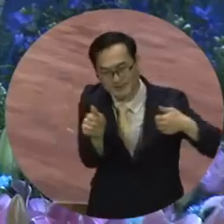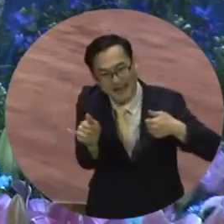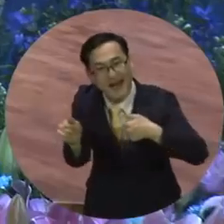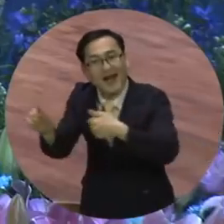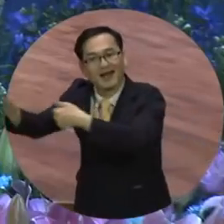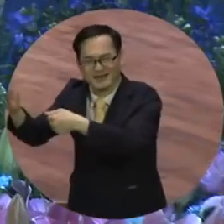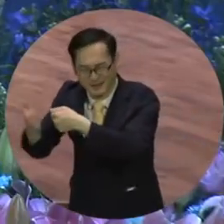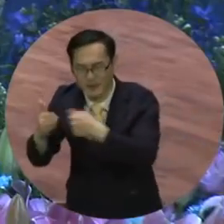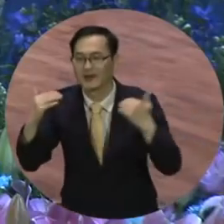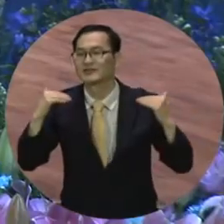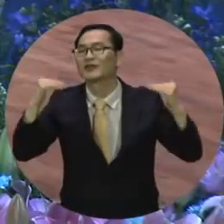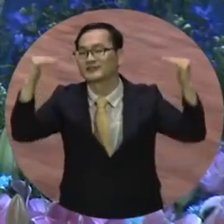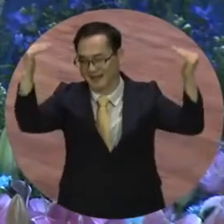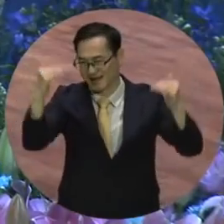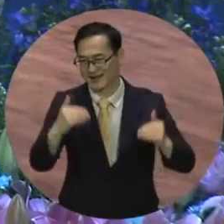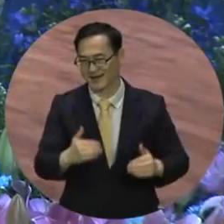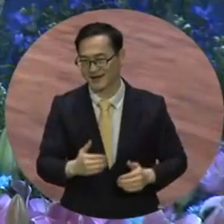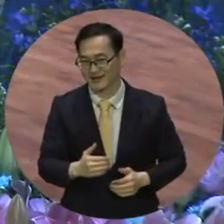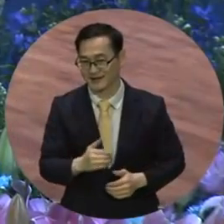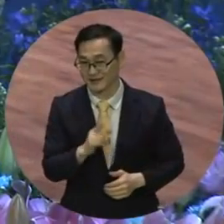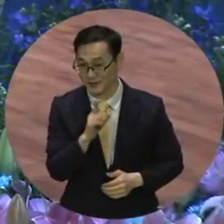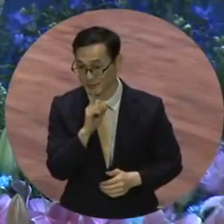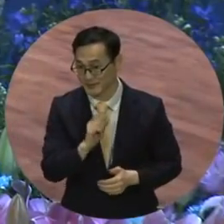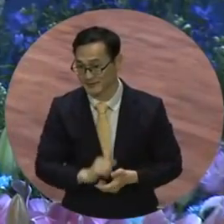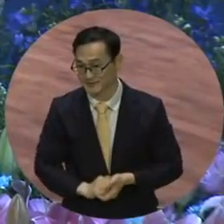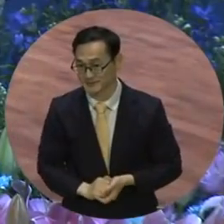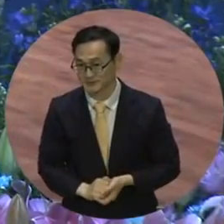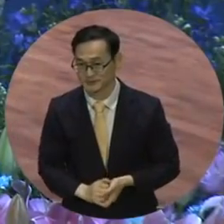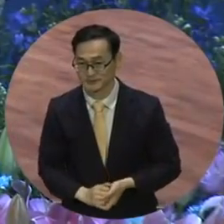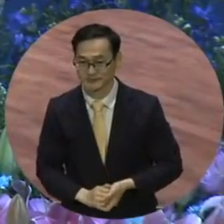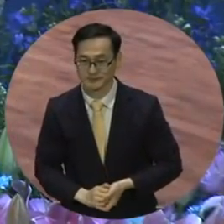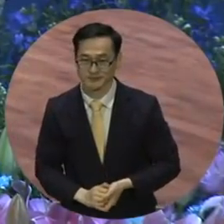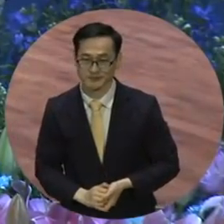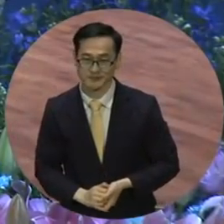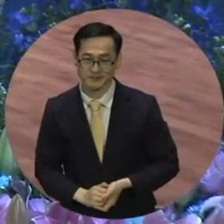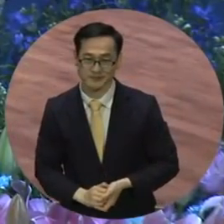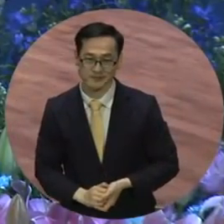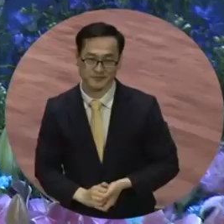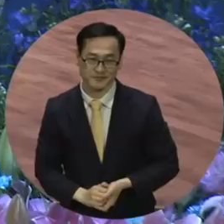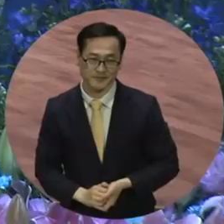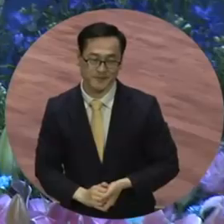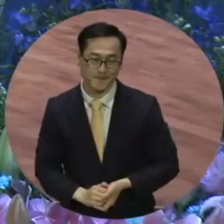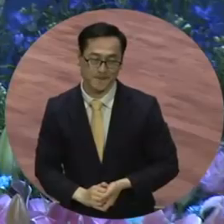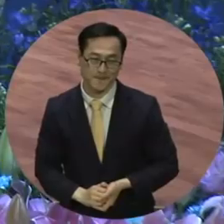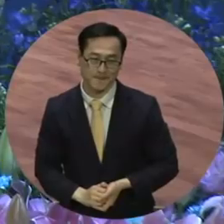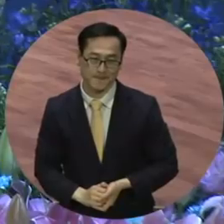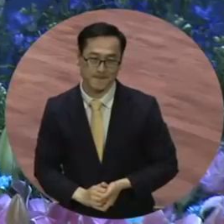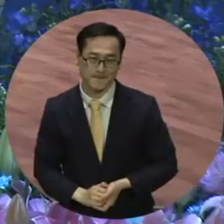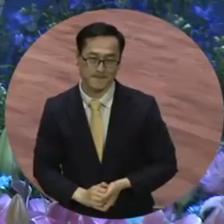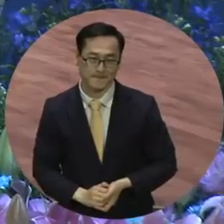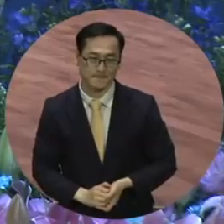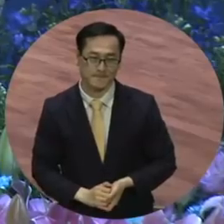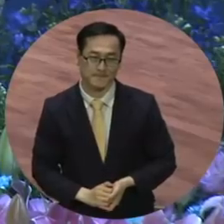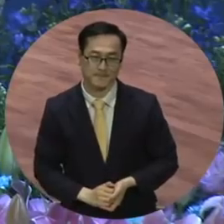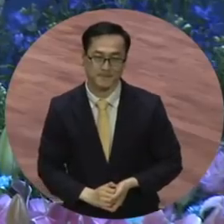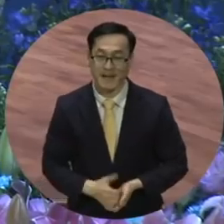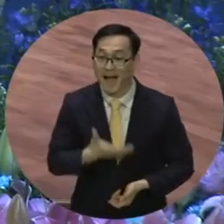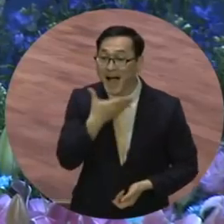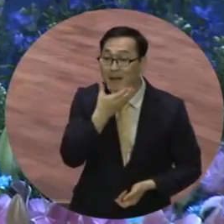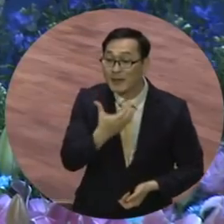믿음이었다. 라고 강조하고 있어요. 자, 세가족도는 잘 모르겠지만은요,